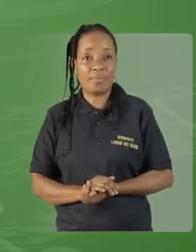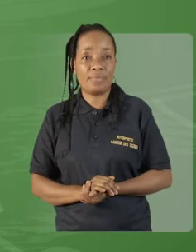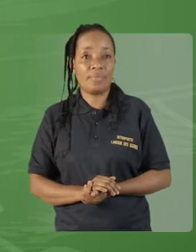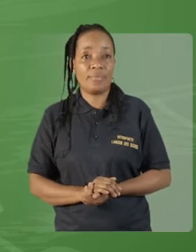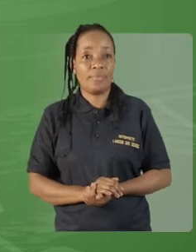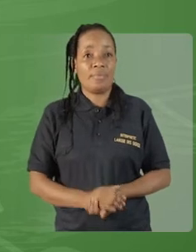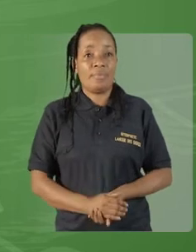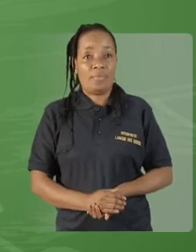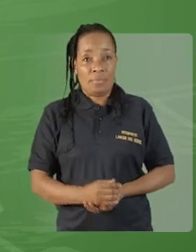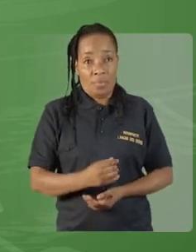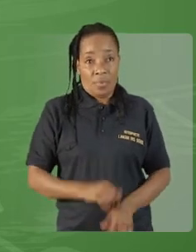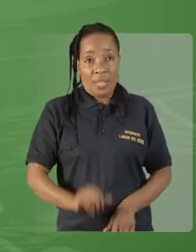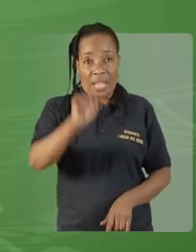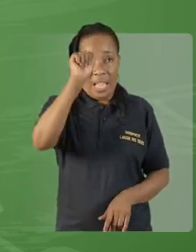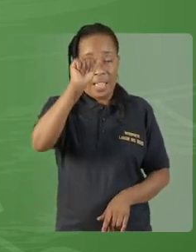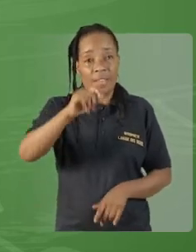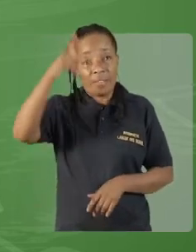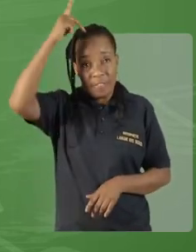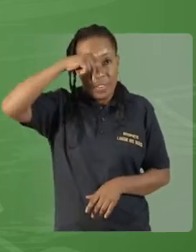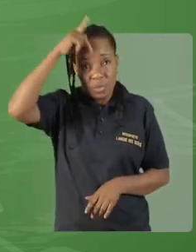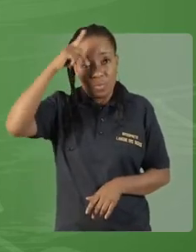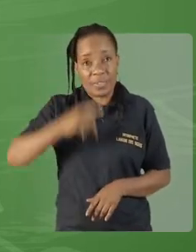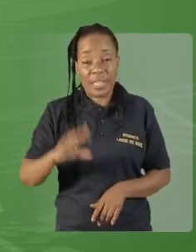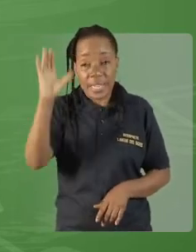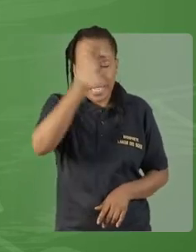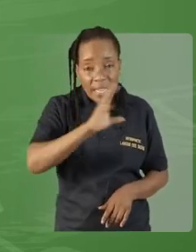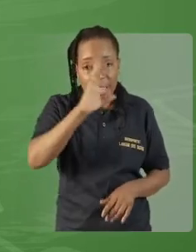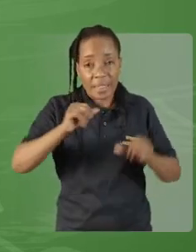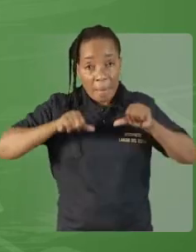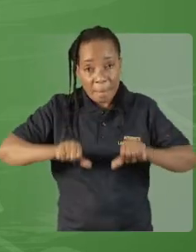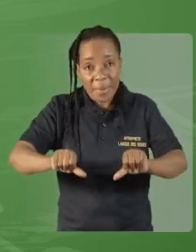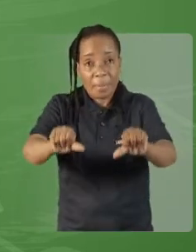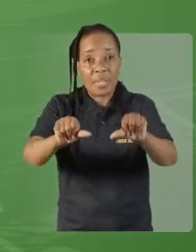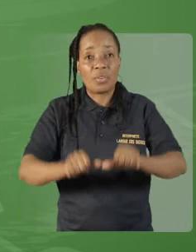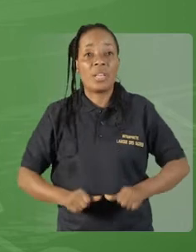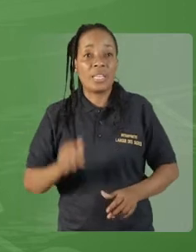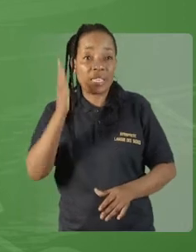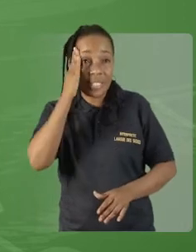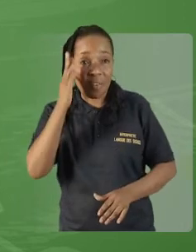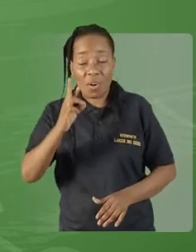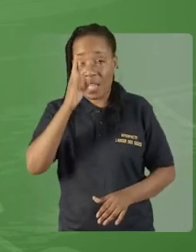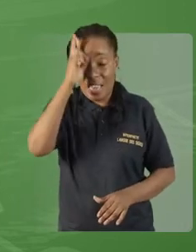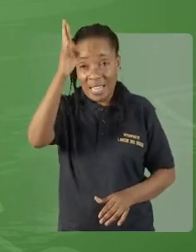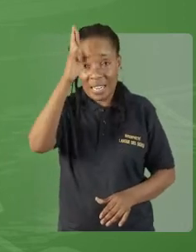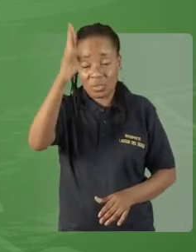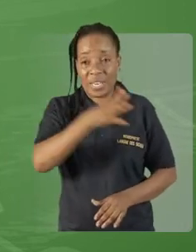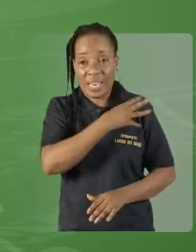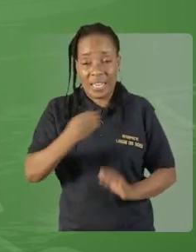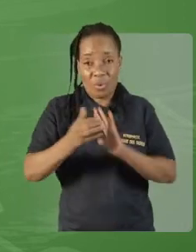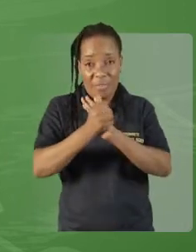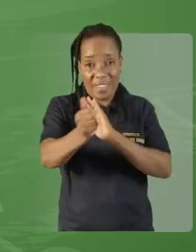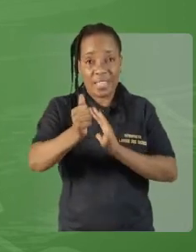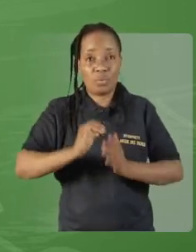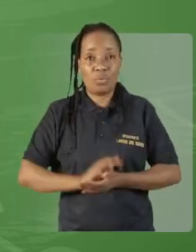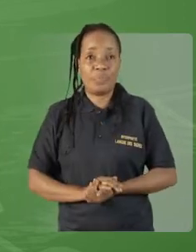En a la philosophie une quête perpétuelle de savoir rationnel et de vertu.